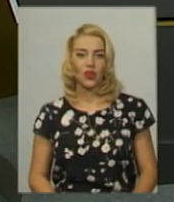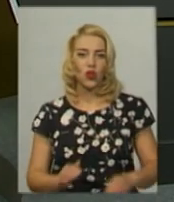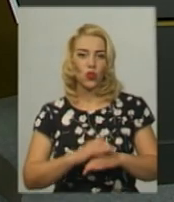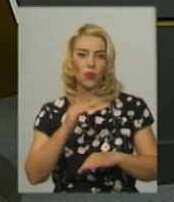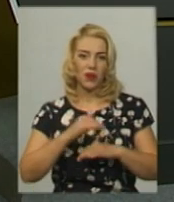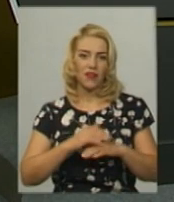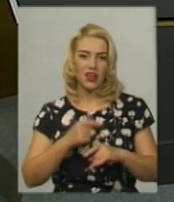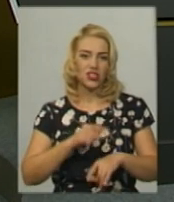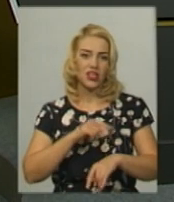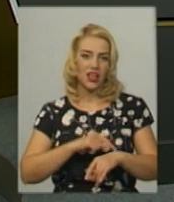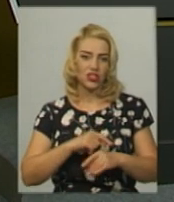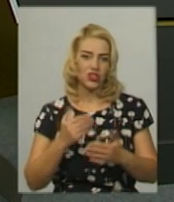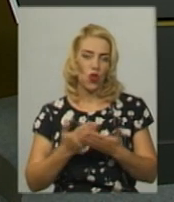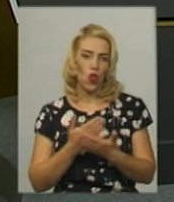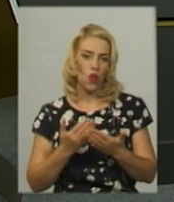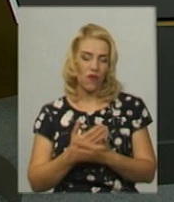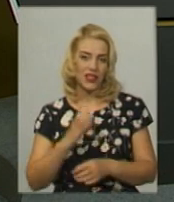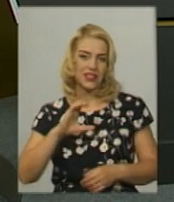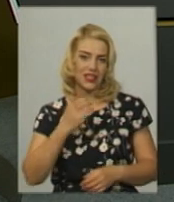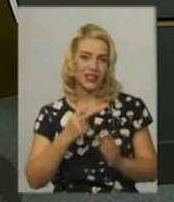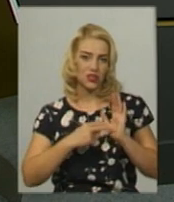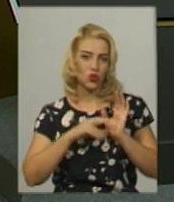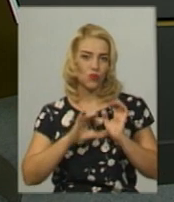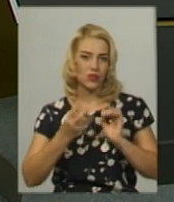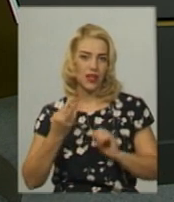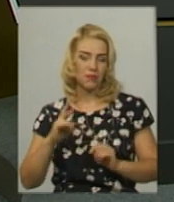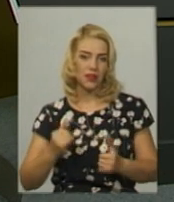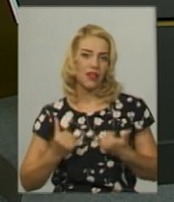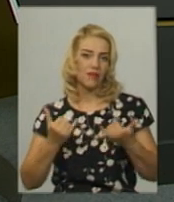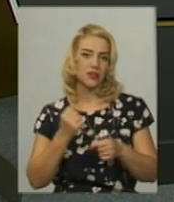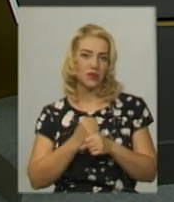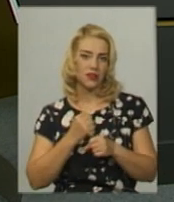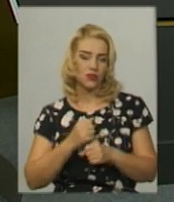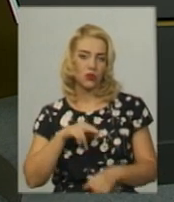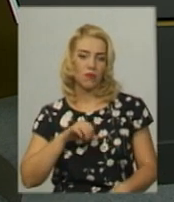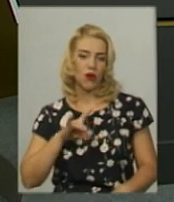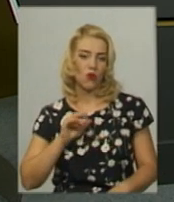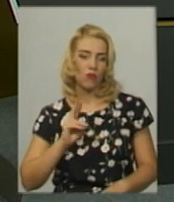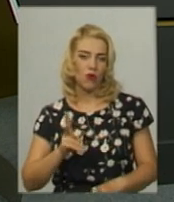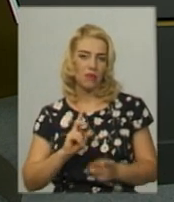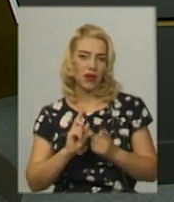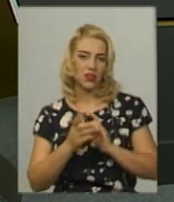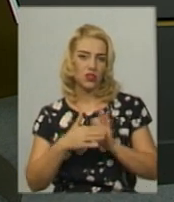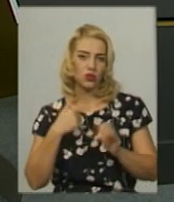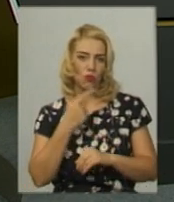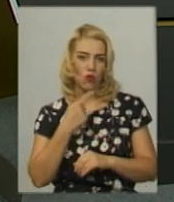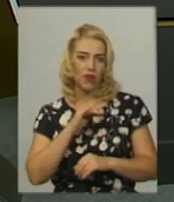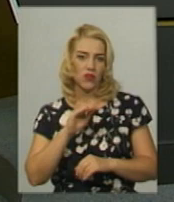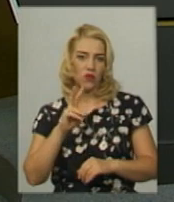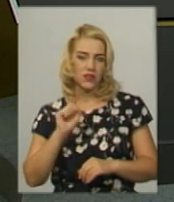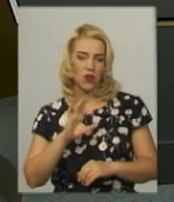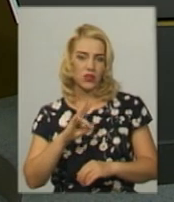Доброго вечора. На часі випуск новин середи, 7 серпня. В студії для вас працюють ведуча Світлана Поробок та диктор жестової мови Оксана